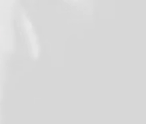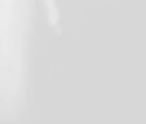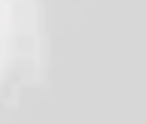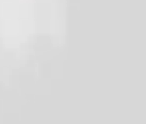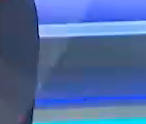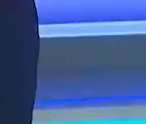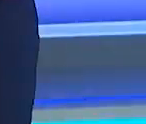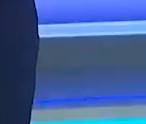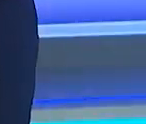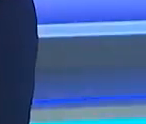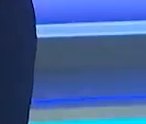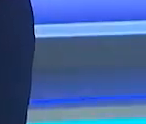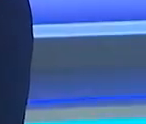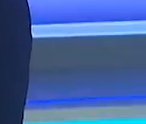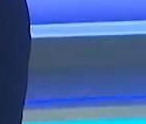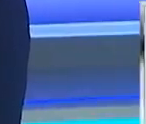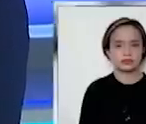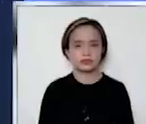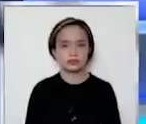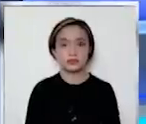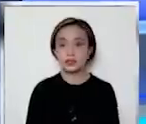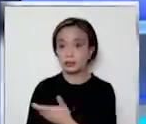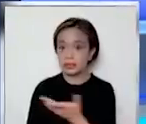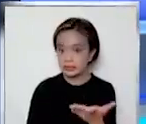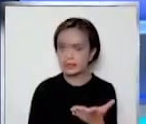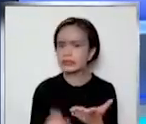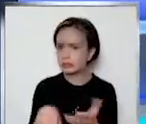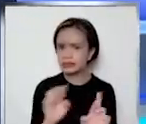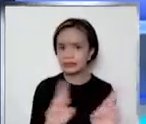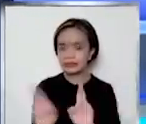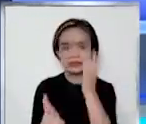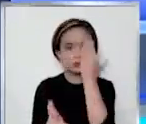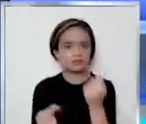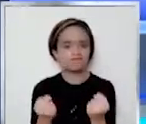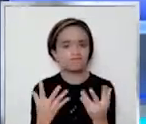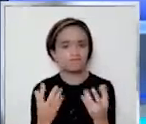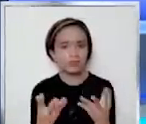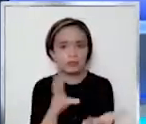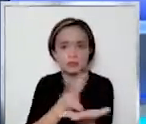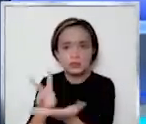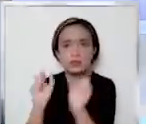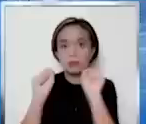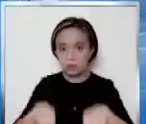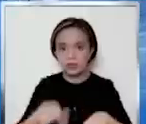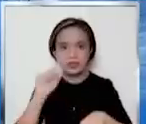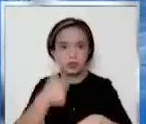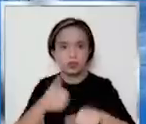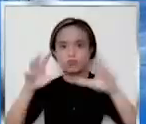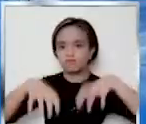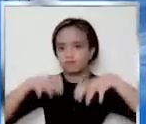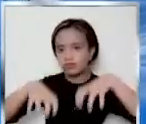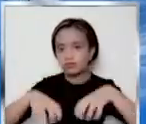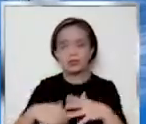News. Mga kapuso, maging I am ready dahil maraming lugar ang posibleng ulanin bukas. Kahit walang